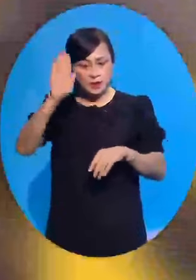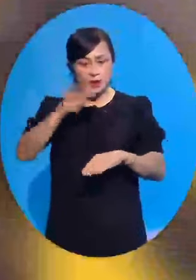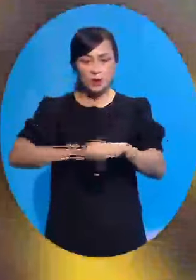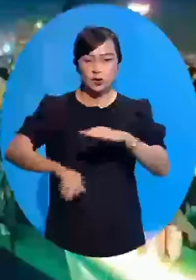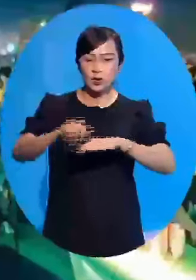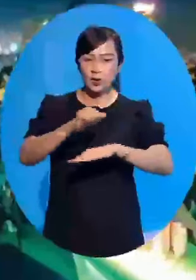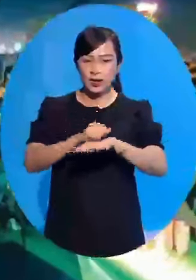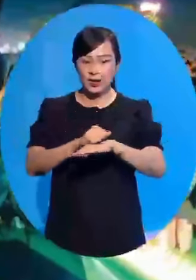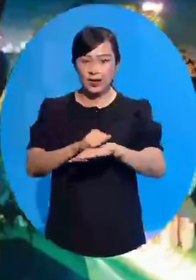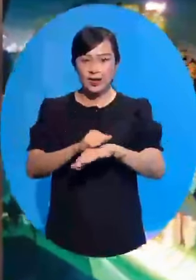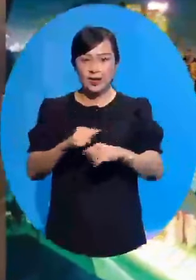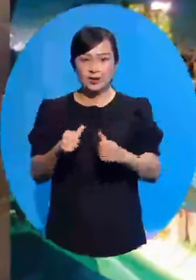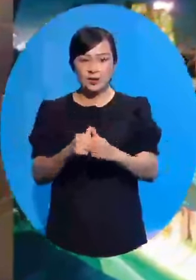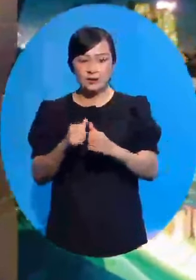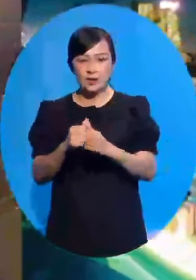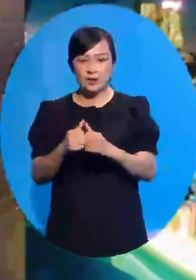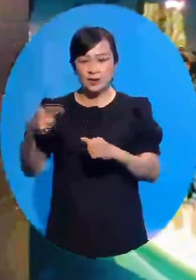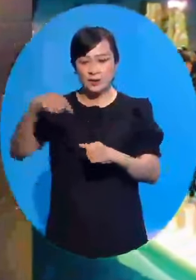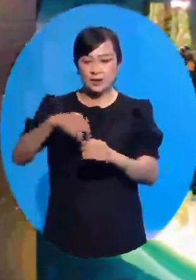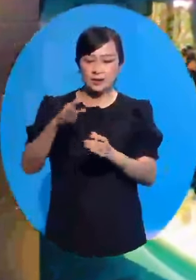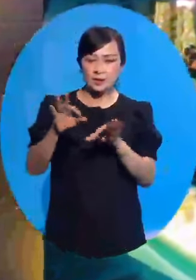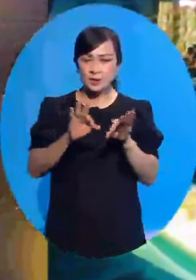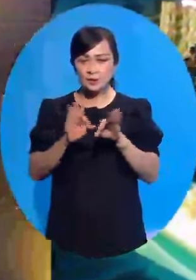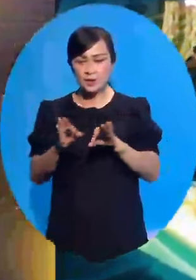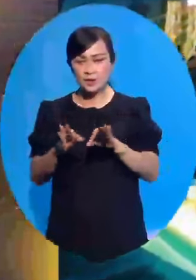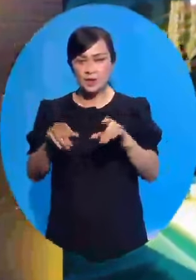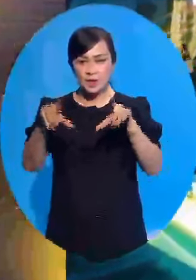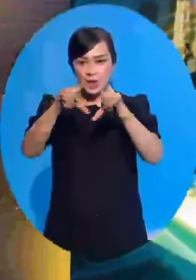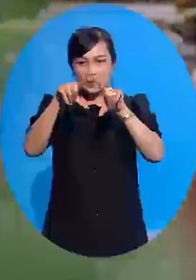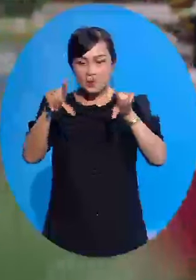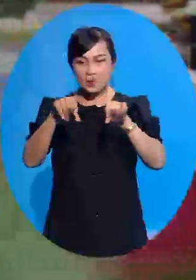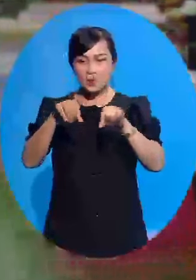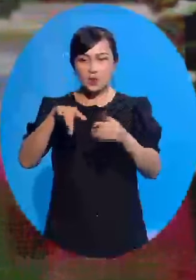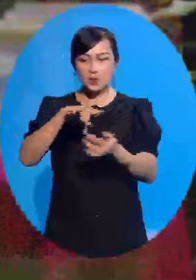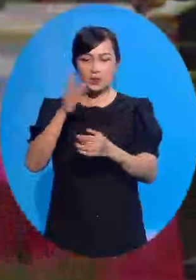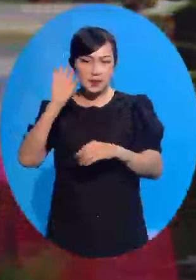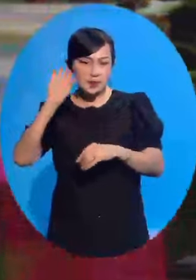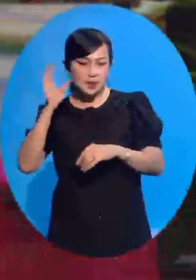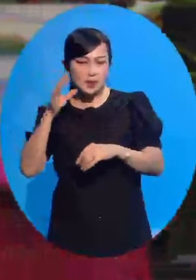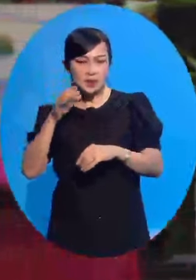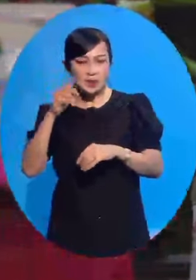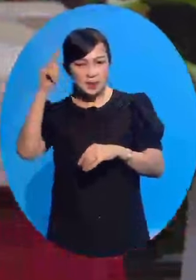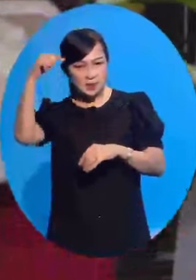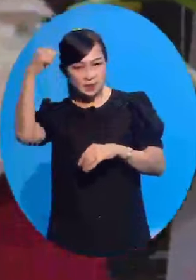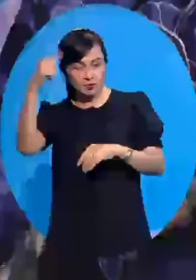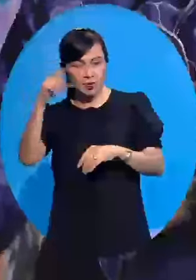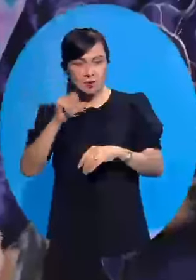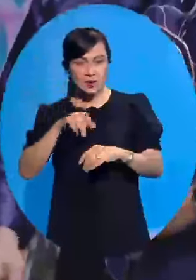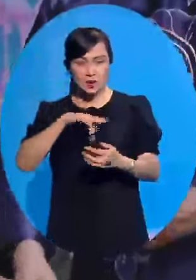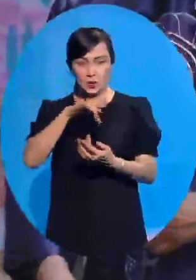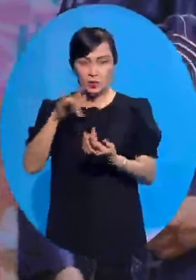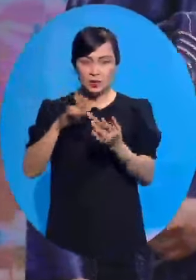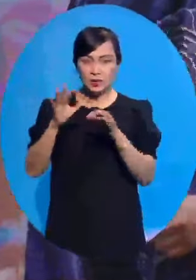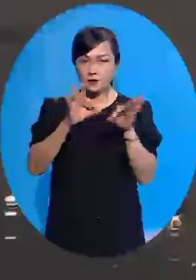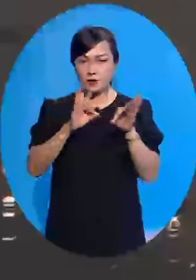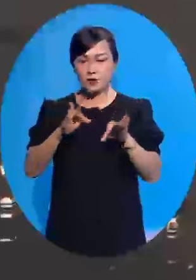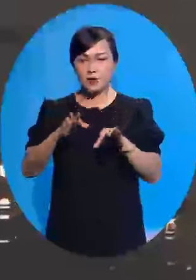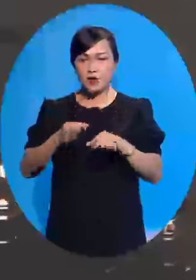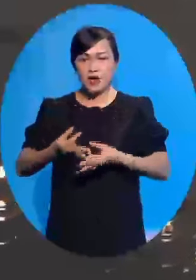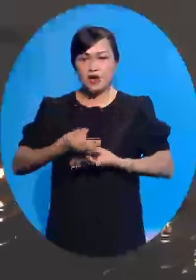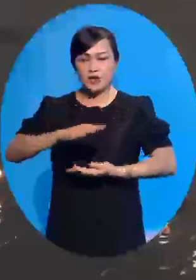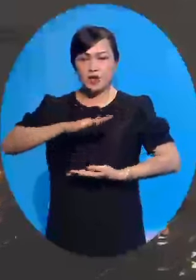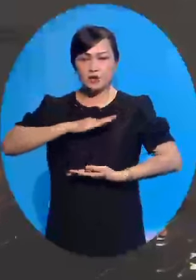Á, đã góp phần định vị điểm đến Thành phố Hồ Chí Minh trên bản đồ du lịch thế giới. Đặc biệt, lần đầu tiên Sở Du lịch Thành phố Hồ Chí Minh vinh dự được